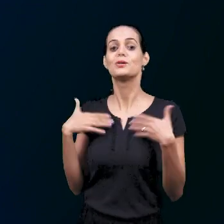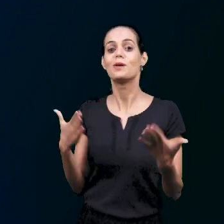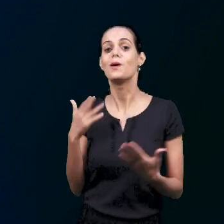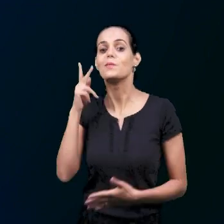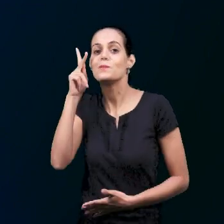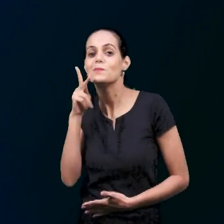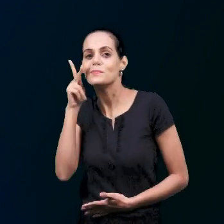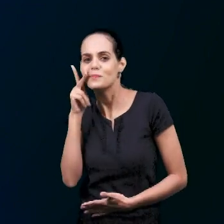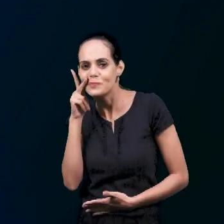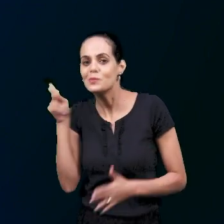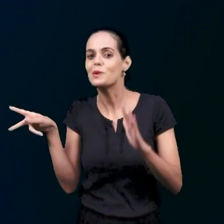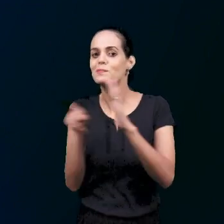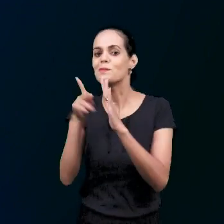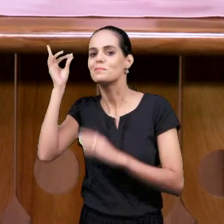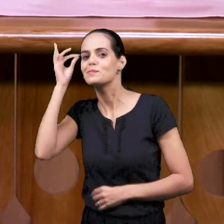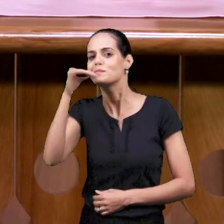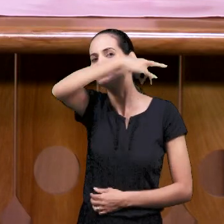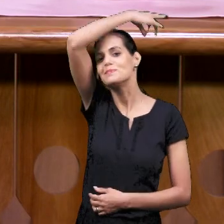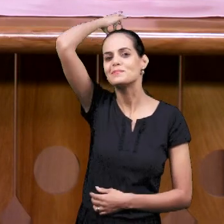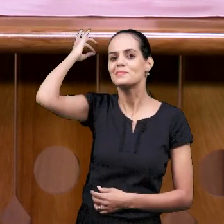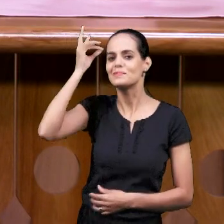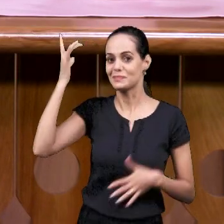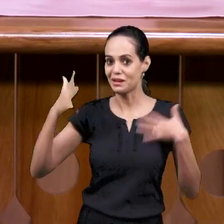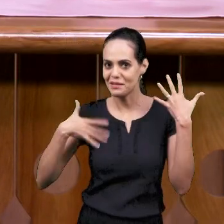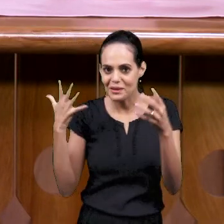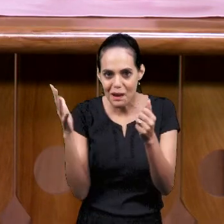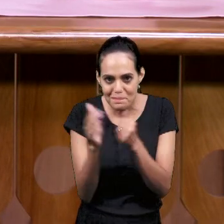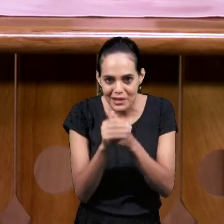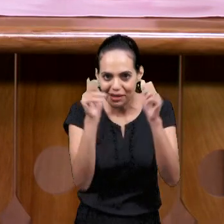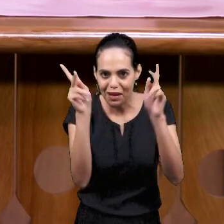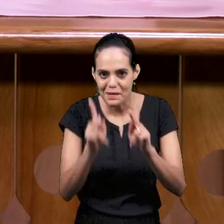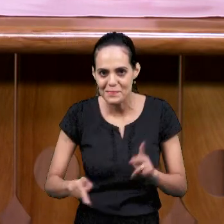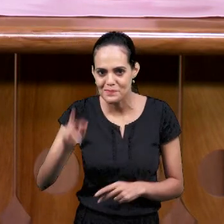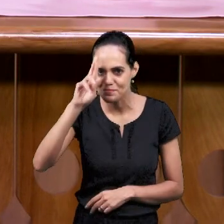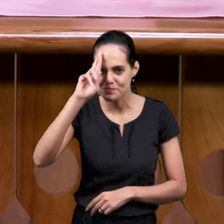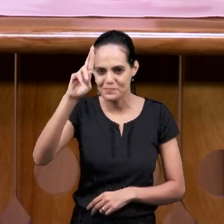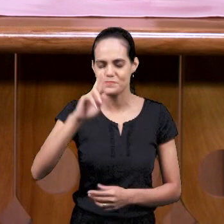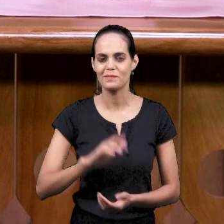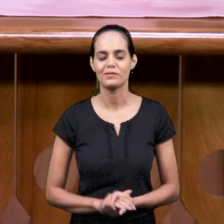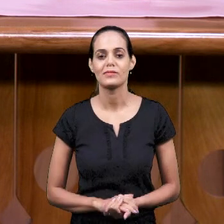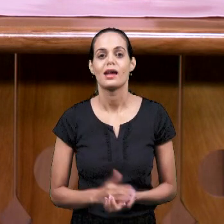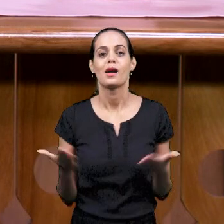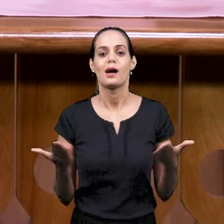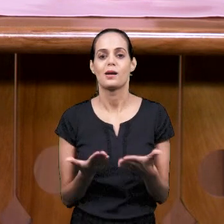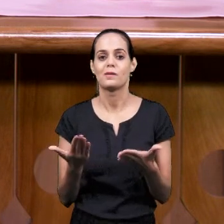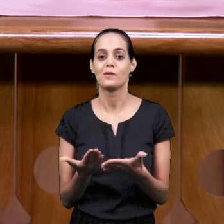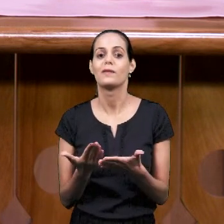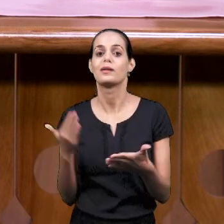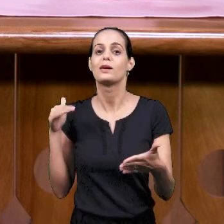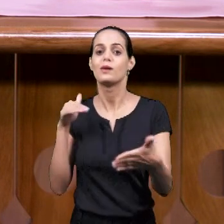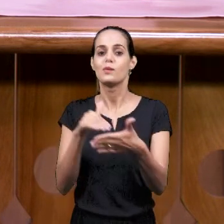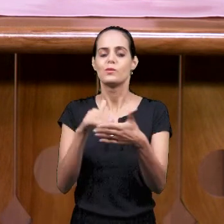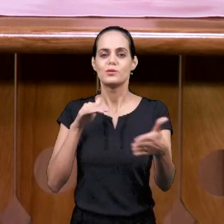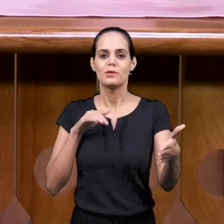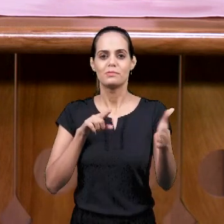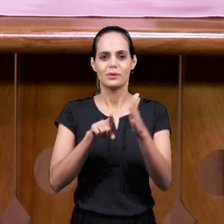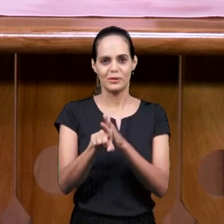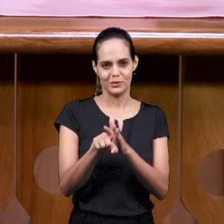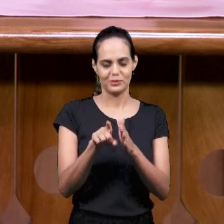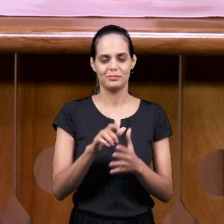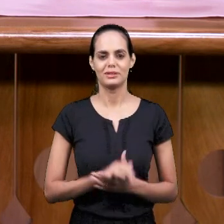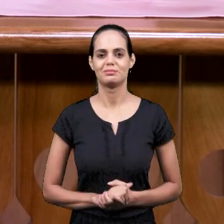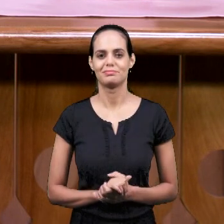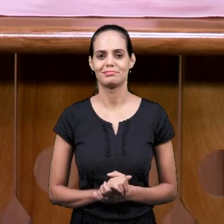vin, qui est la joie du Saint-Esprit. Amen. La paix du Seigneur. Amen, mes frères. Maintenant, on passe à la dernière question